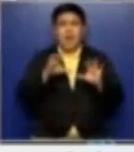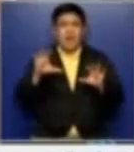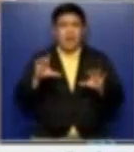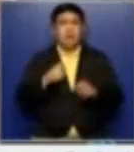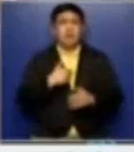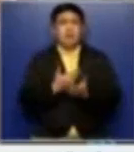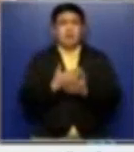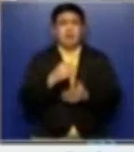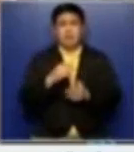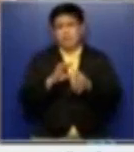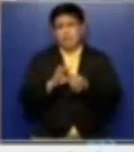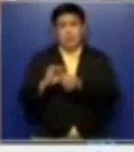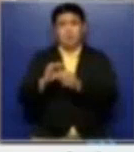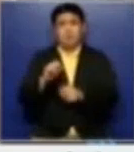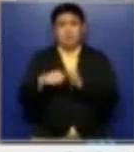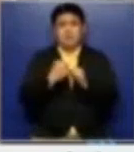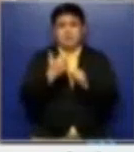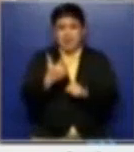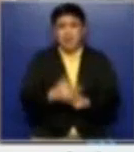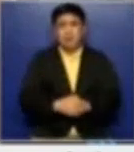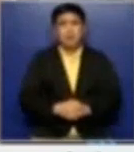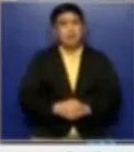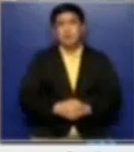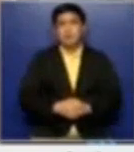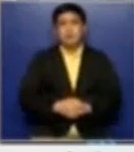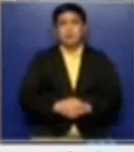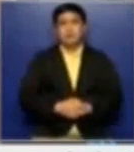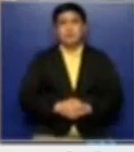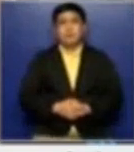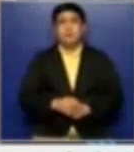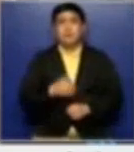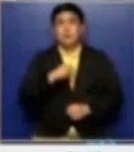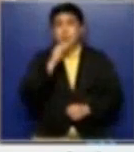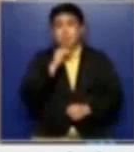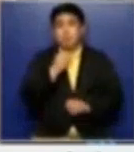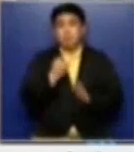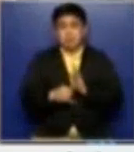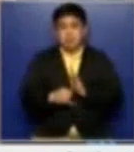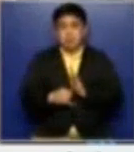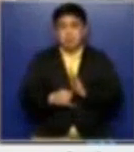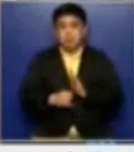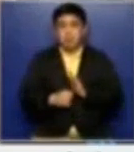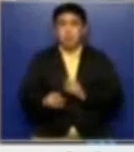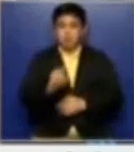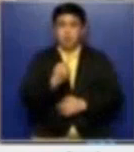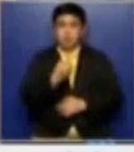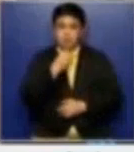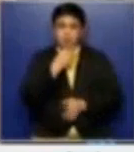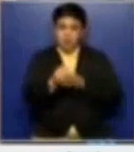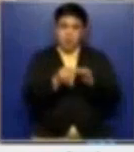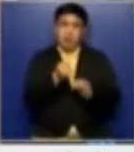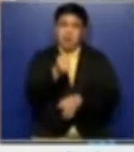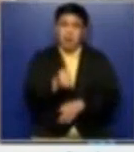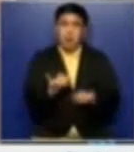ในผูกพัน3ปีเนี่ยเพราะนั้นถ้าผมพูดผิดชี้แจงท่านชี้แ